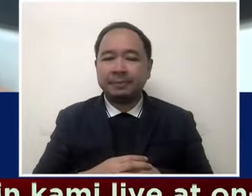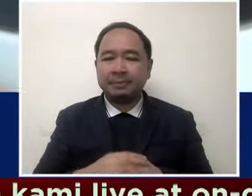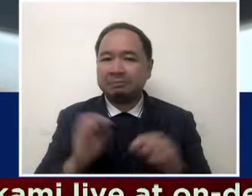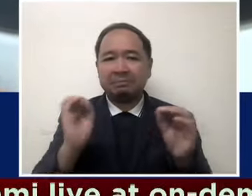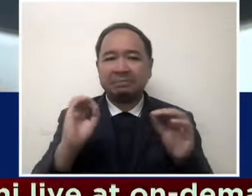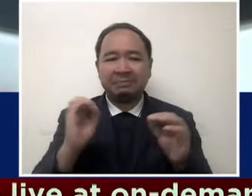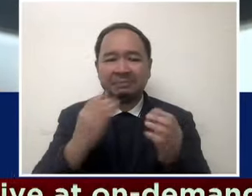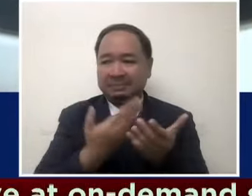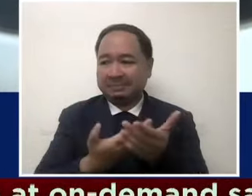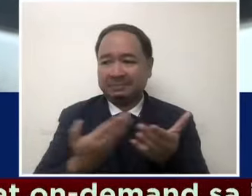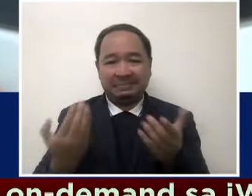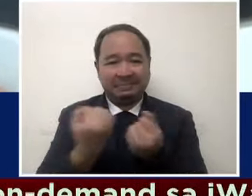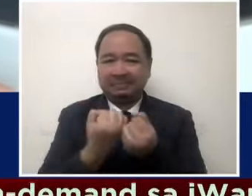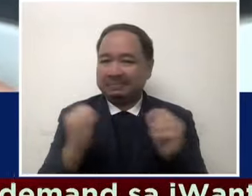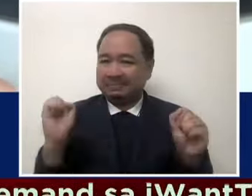lakas ng apoy.